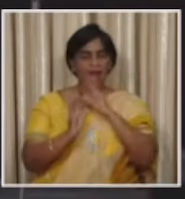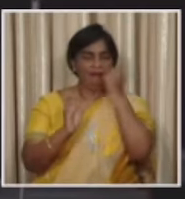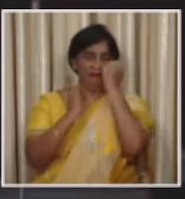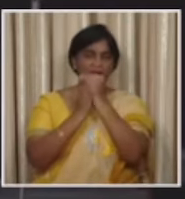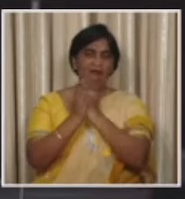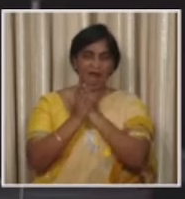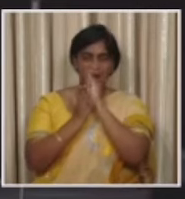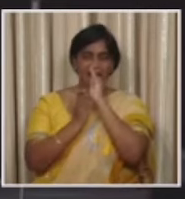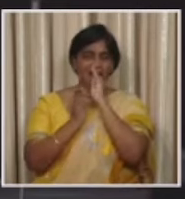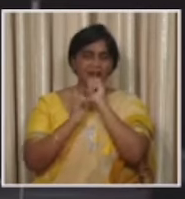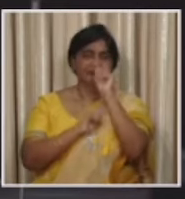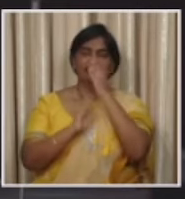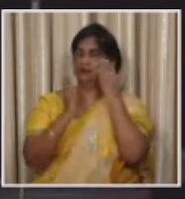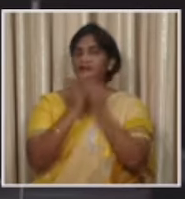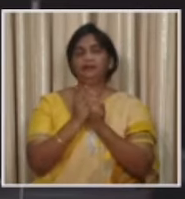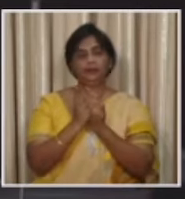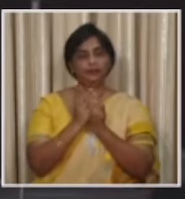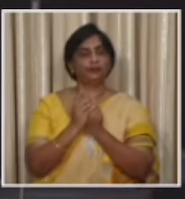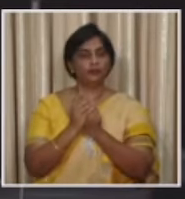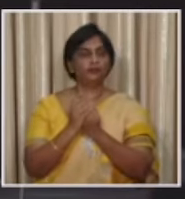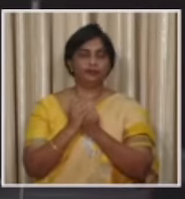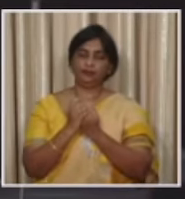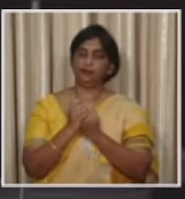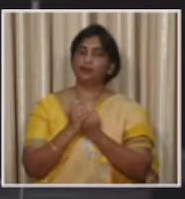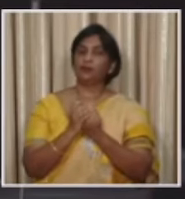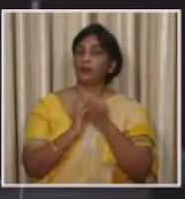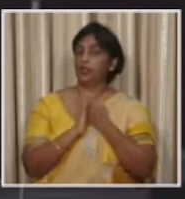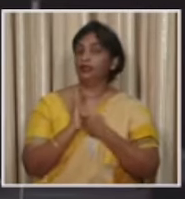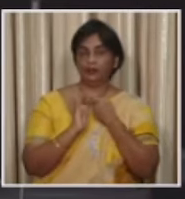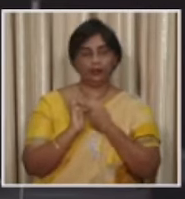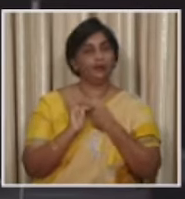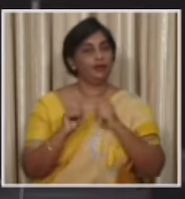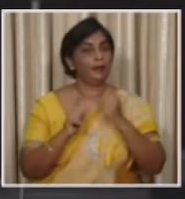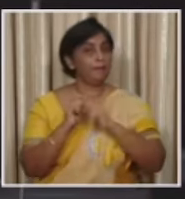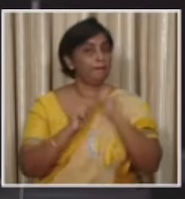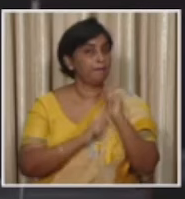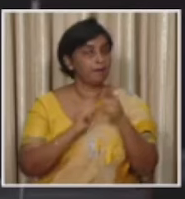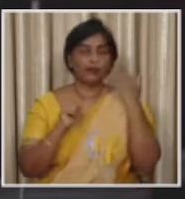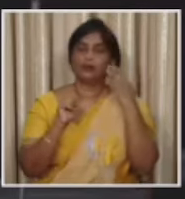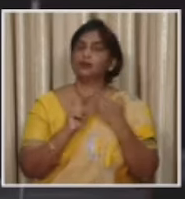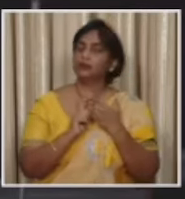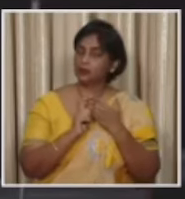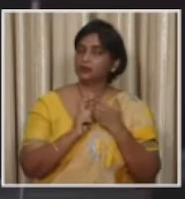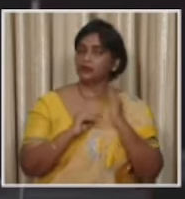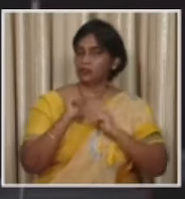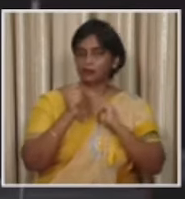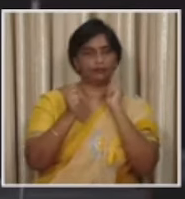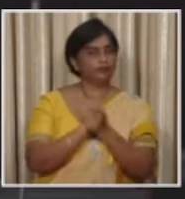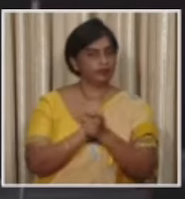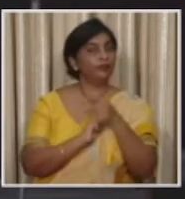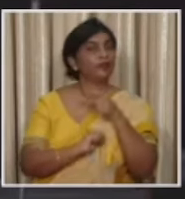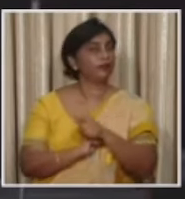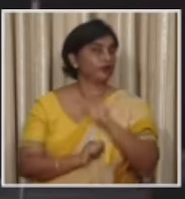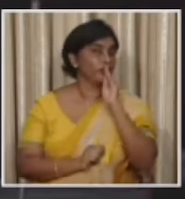යෝජනා පාර්ලිමේන්තුවේ ඉදිරිපත් කරන එකක් රෙගියුලේෂන්ස් වලට අමෙන්ඩ්මන්ට්ස් සහ පේමන්ට් ස්කීම් එකේ කරන වෙනස්කම. දැන් මේක